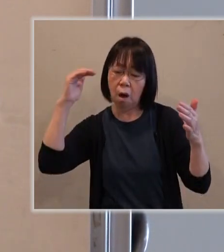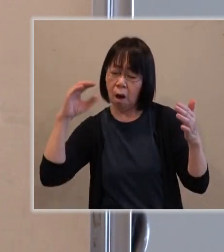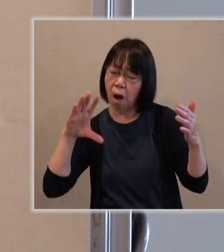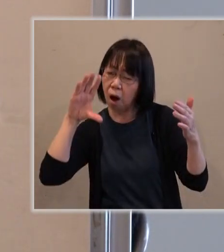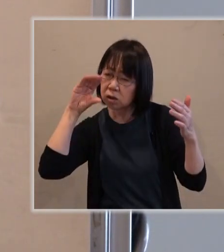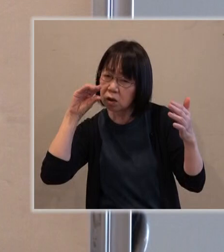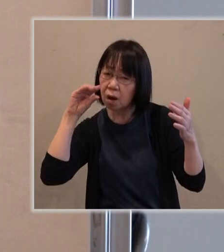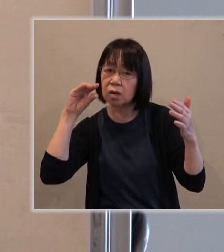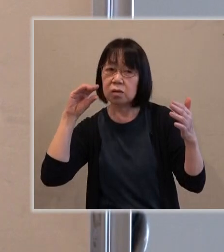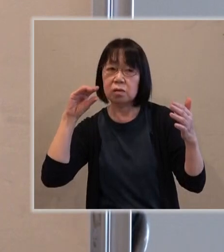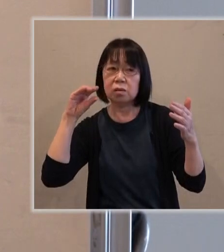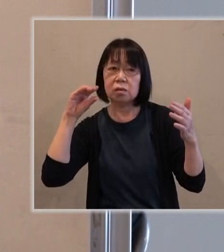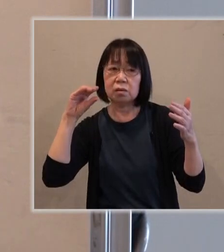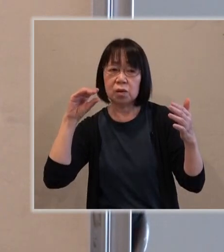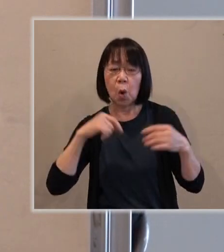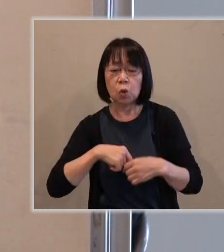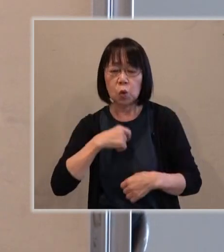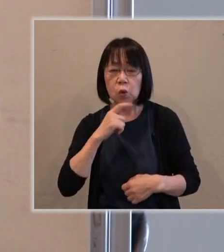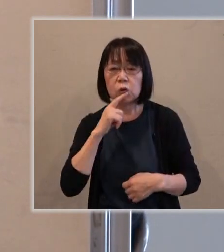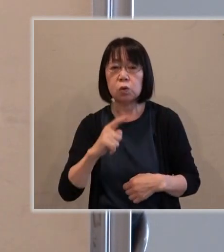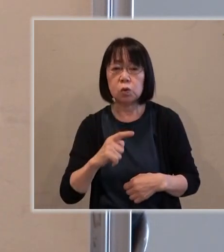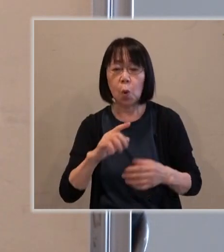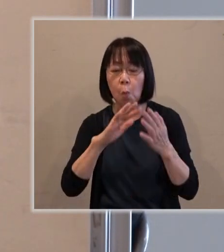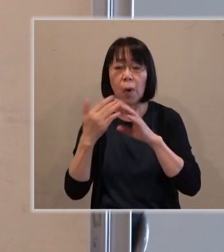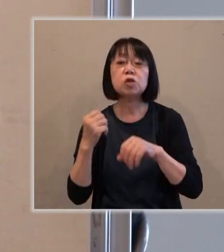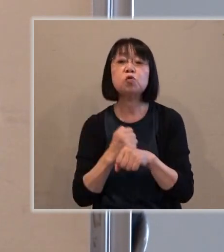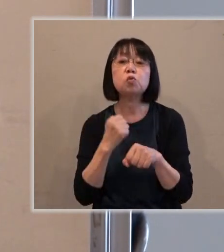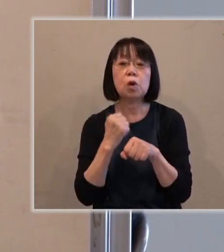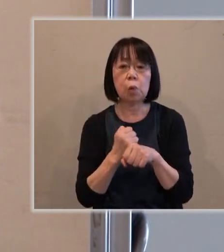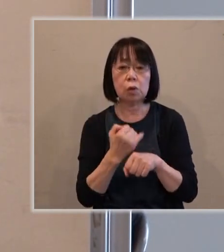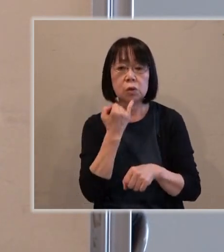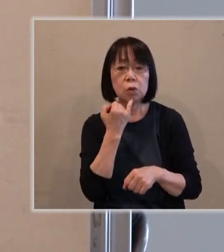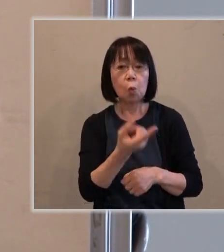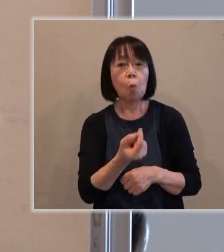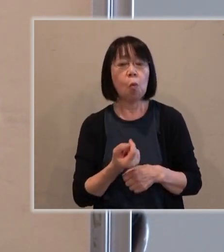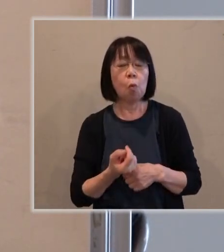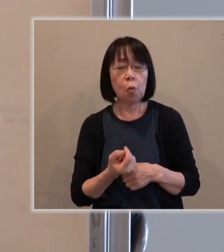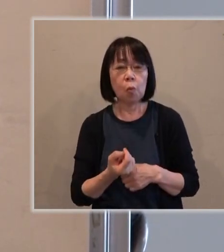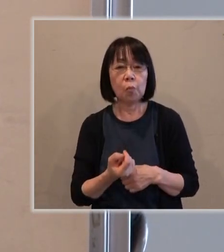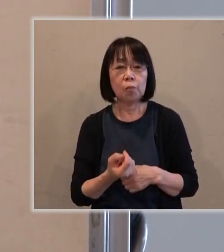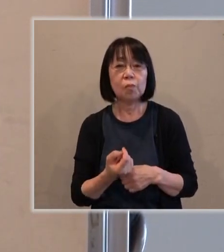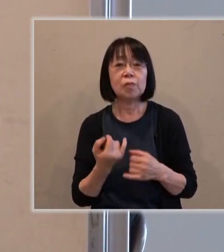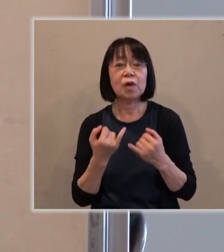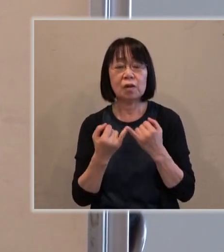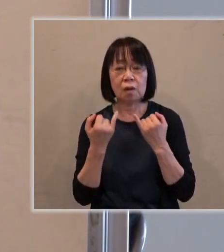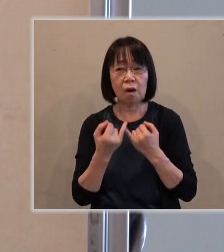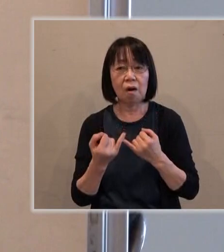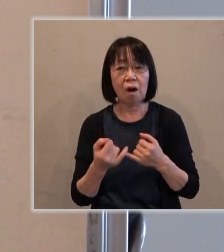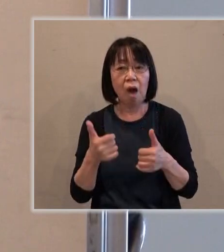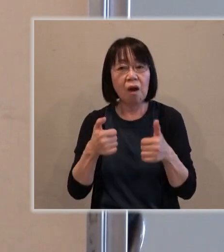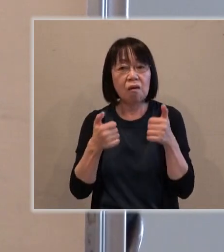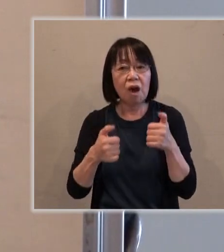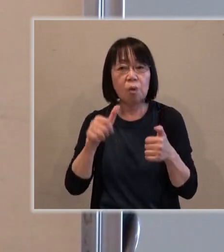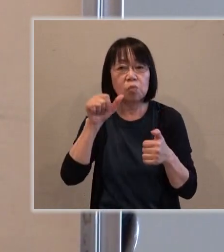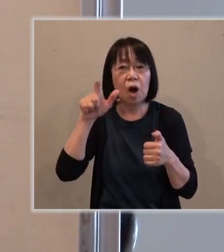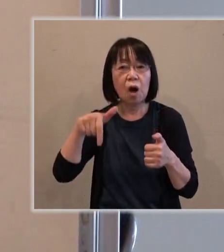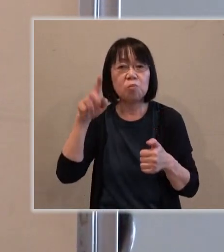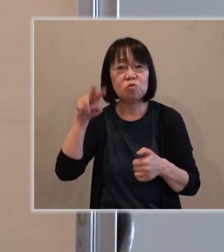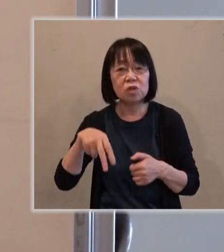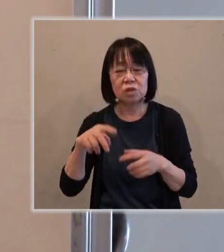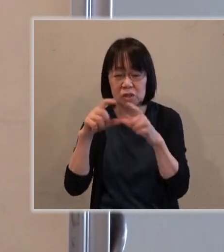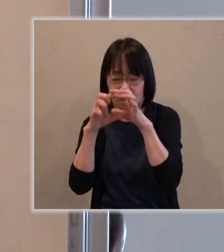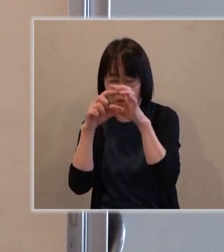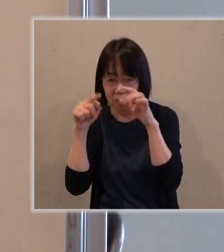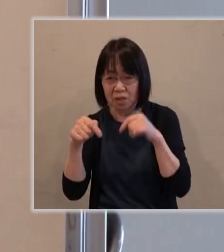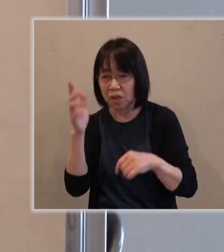正直言うと街づくりって街作ればいいんでしょうみたいな、なんかアプリゲームアプリじゃないんだしみたいなも